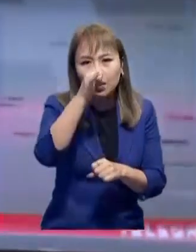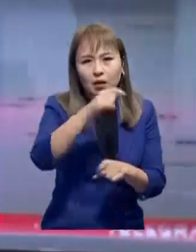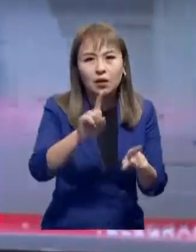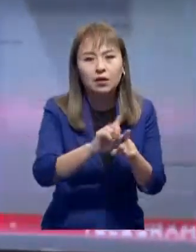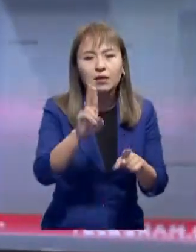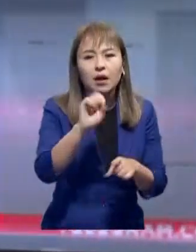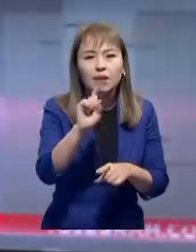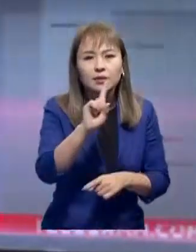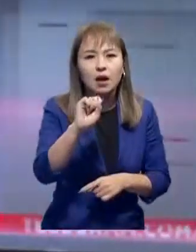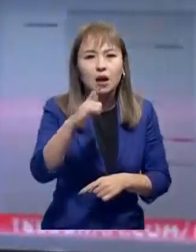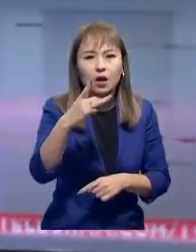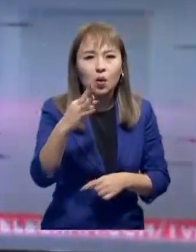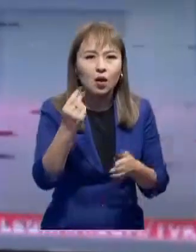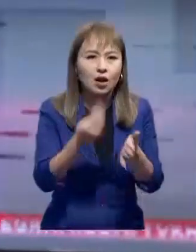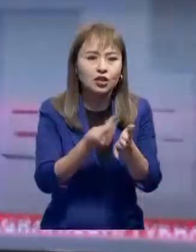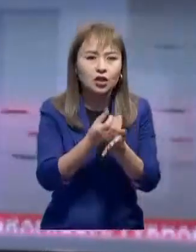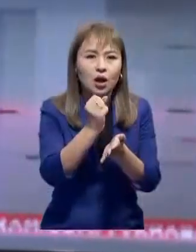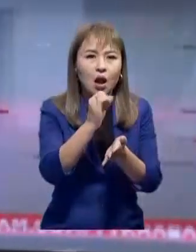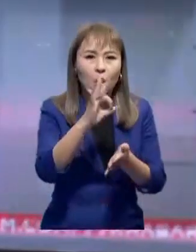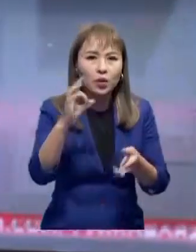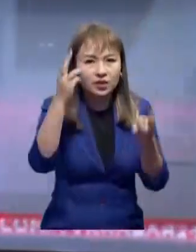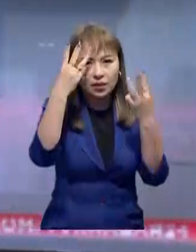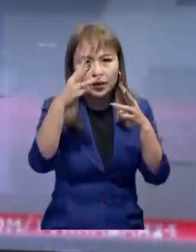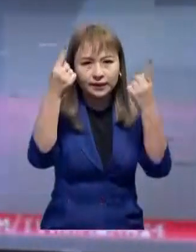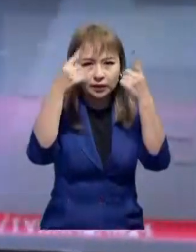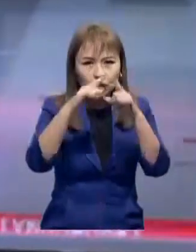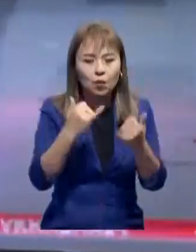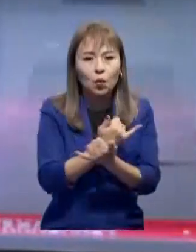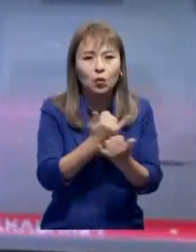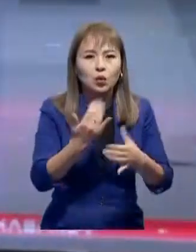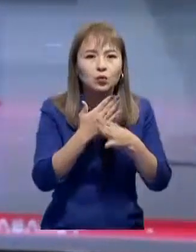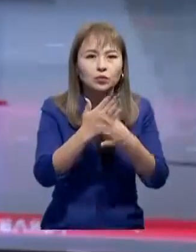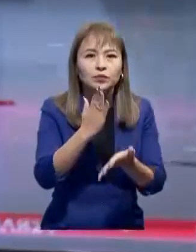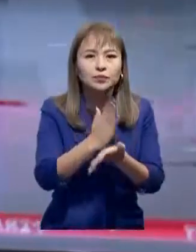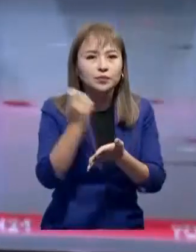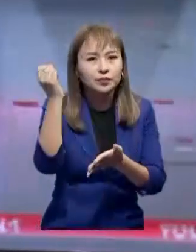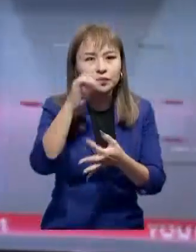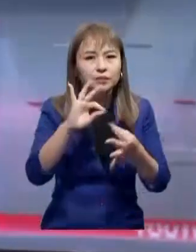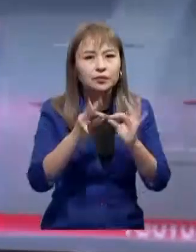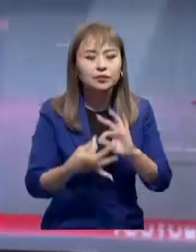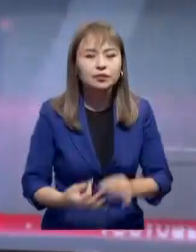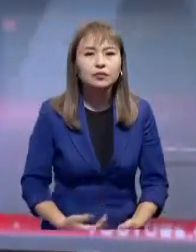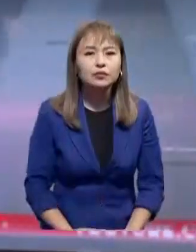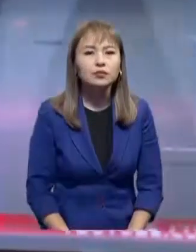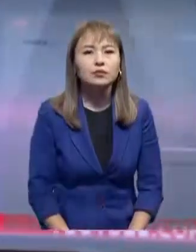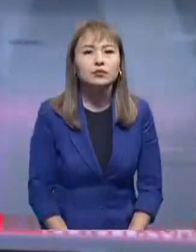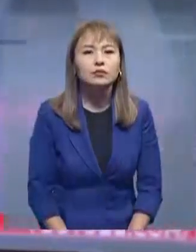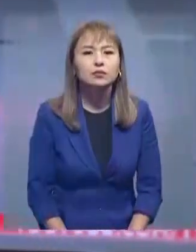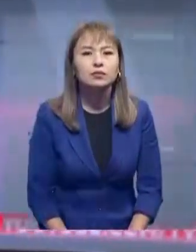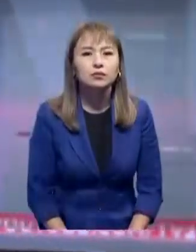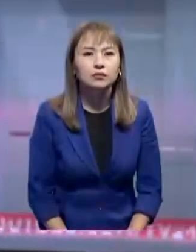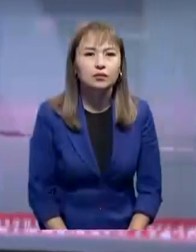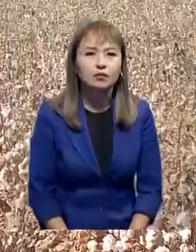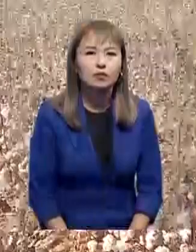алуға Қазагро қаржы акционерлік қоғамы заманауи техникалар ұсынып қолдау көрсетті. Әріптесім Нұрсұлтан Мұхамеджанды тыңдайық.